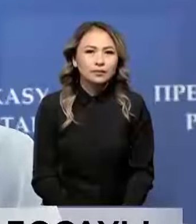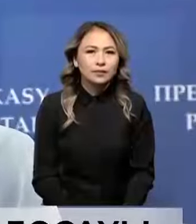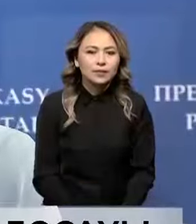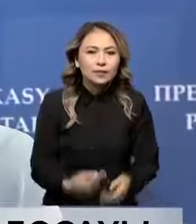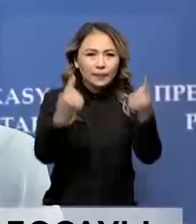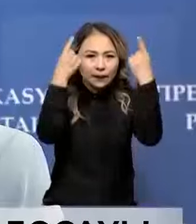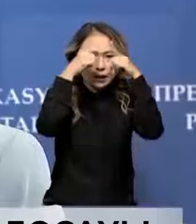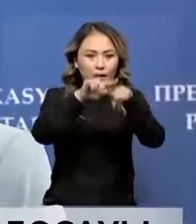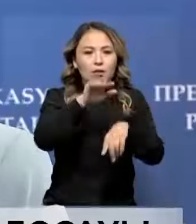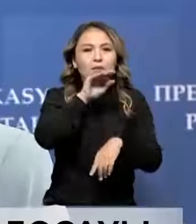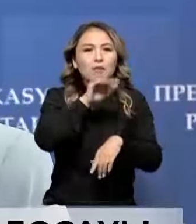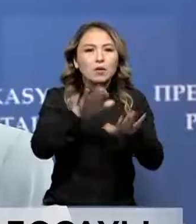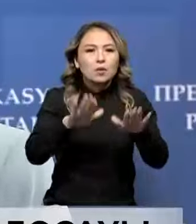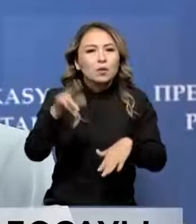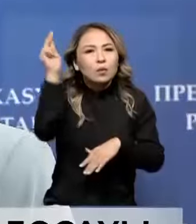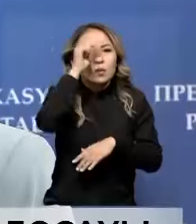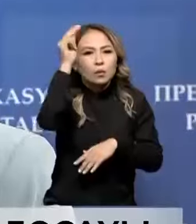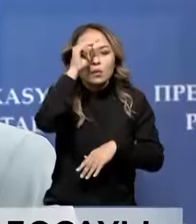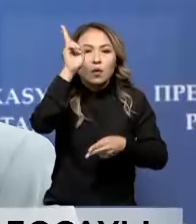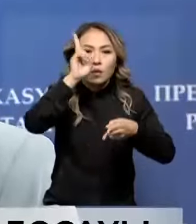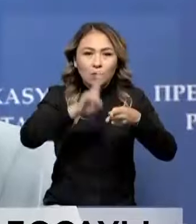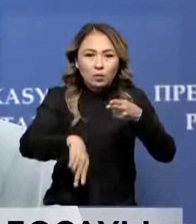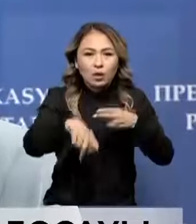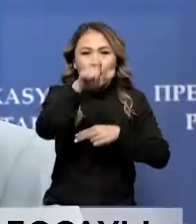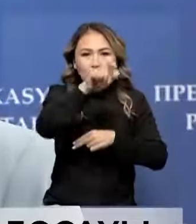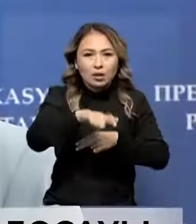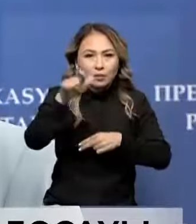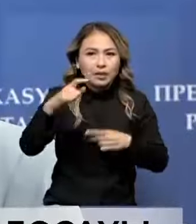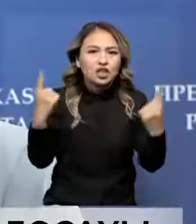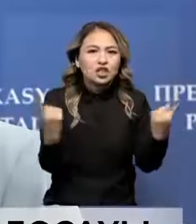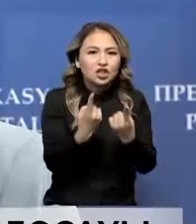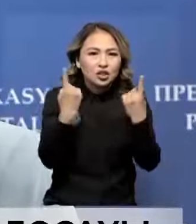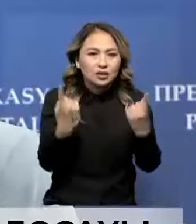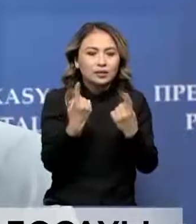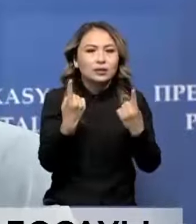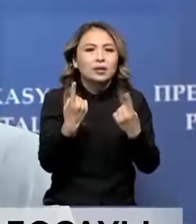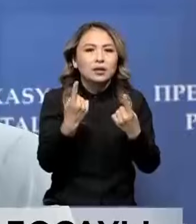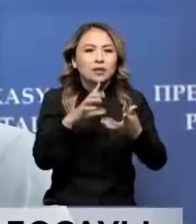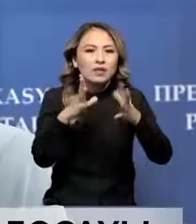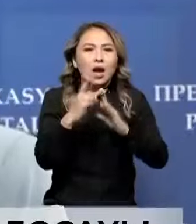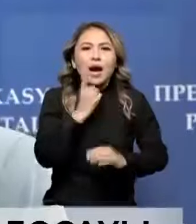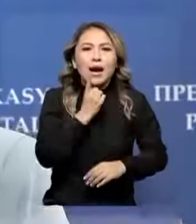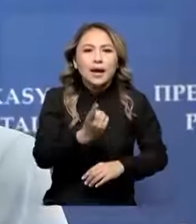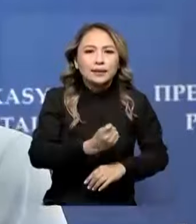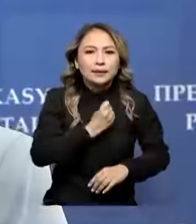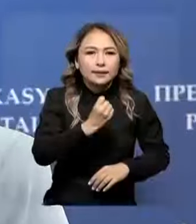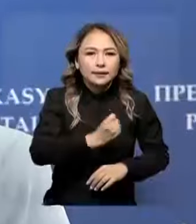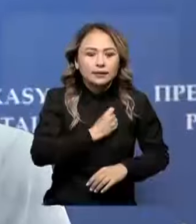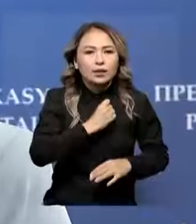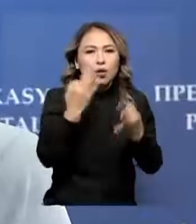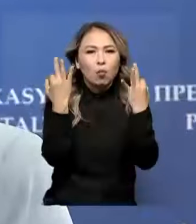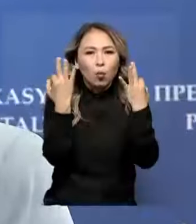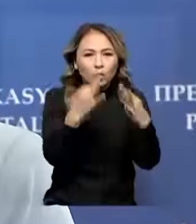Техникалық кәсіби оқу орнын бітірген азаматтарға жеңілдіктер беру. Біріншіден ол әскери борышынан